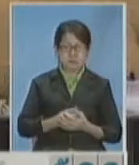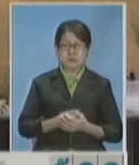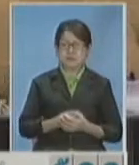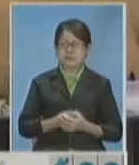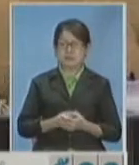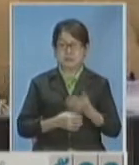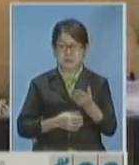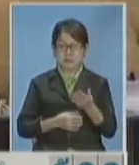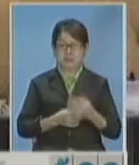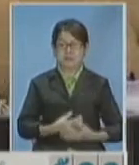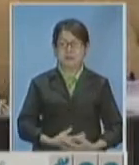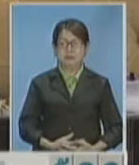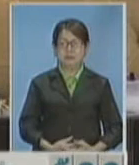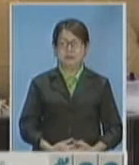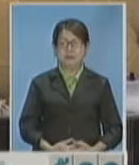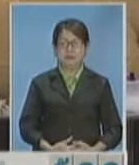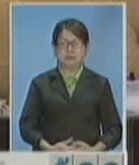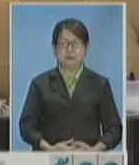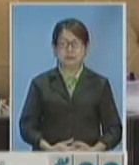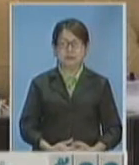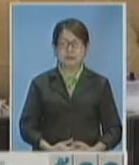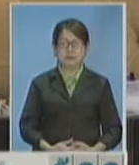ท่านณรงค